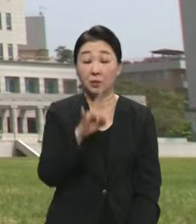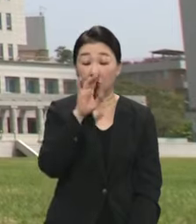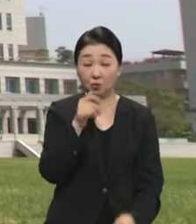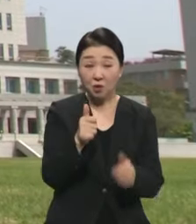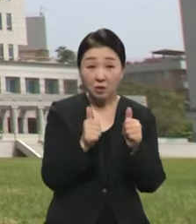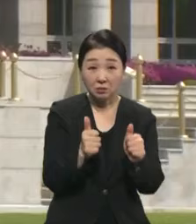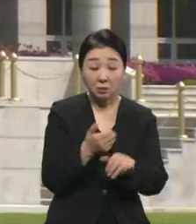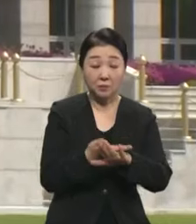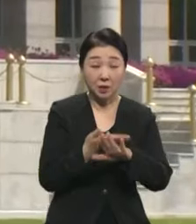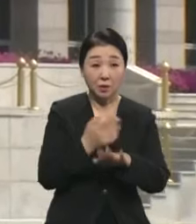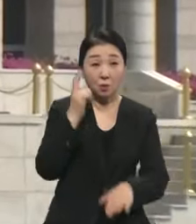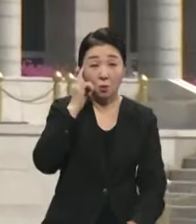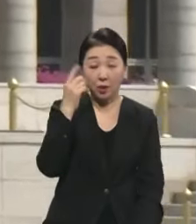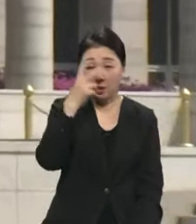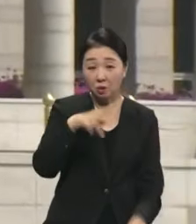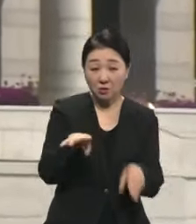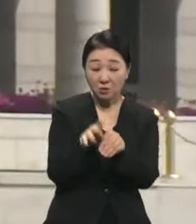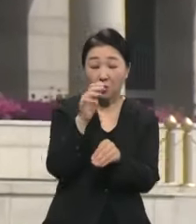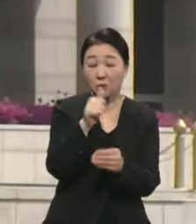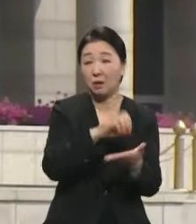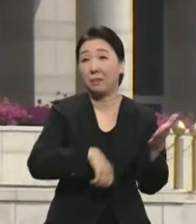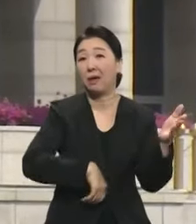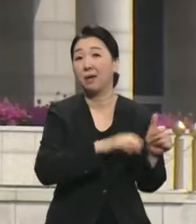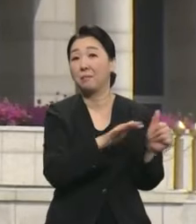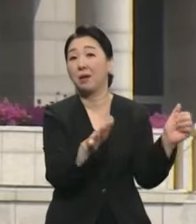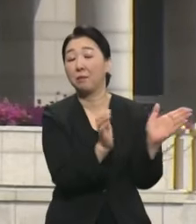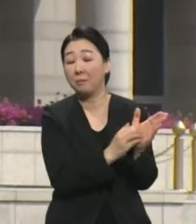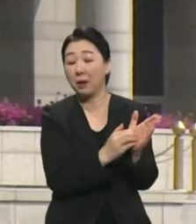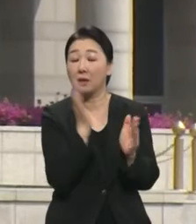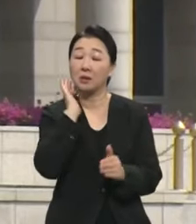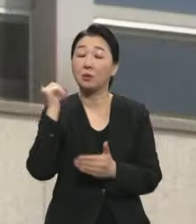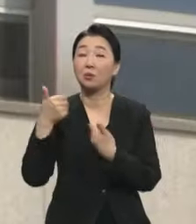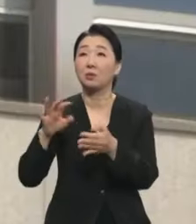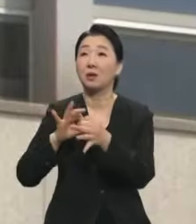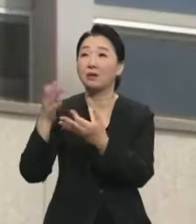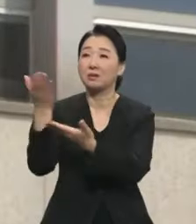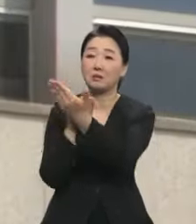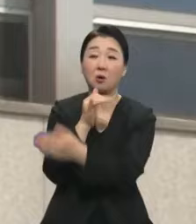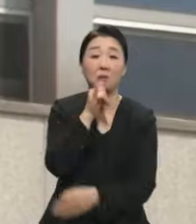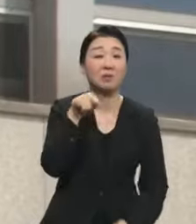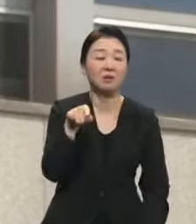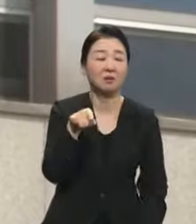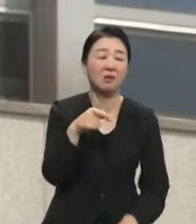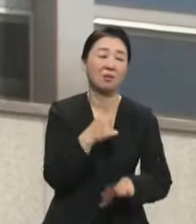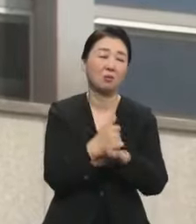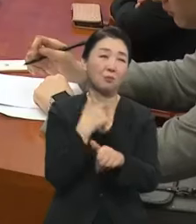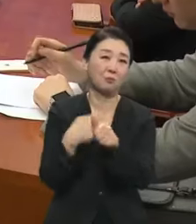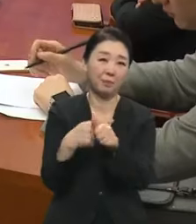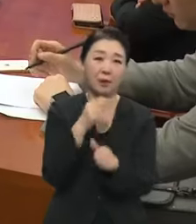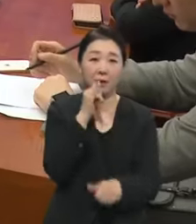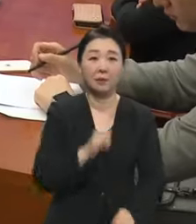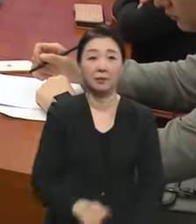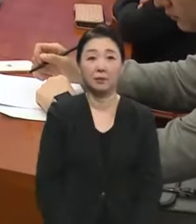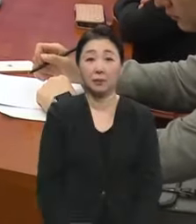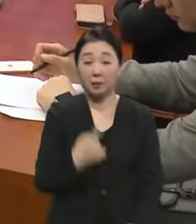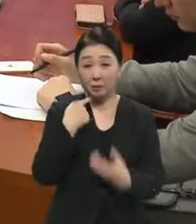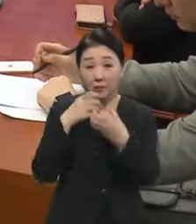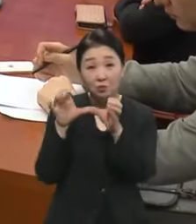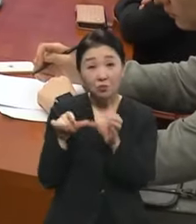달리 결국 검찰총장을 건너뛰고 대통령실과 직거래했다는 비판은 피하기 어려워 보입니다.